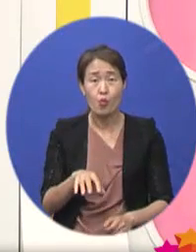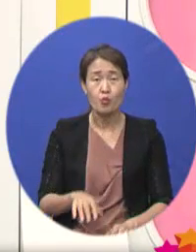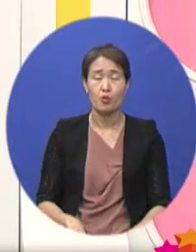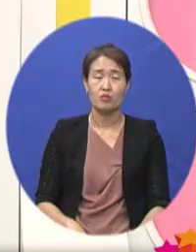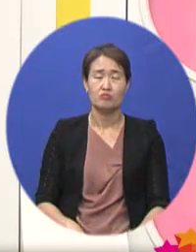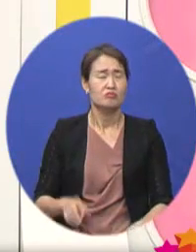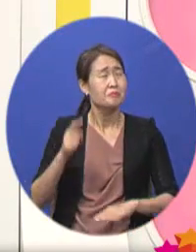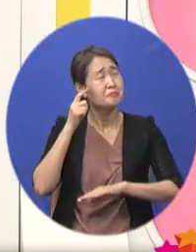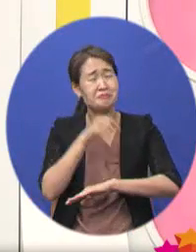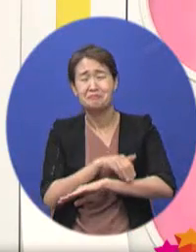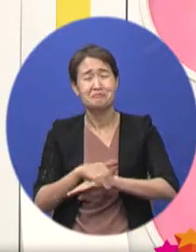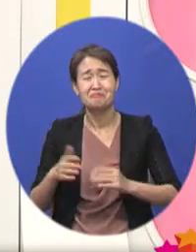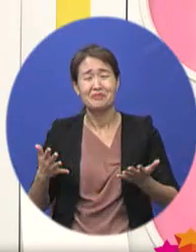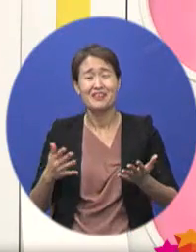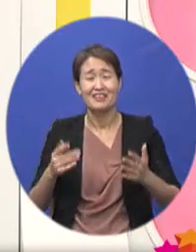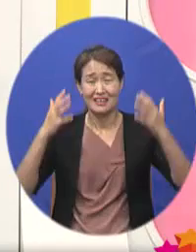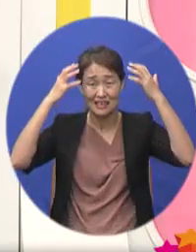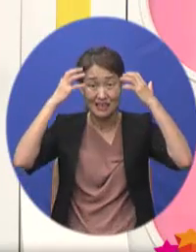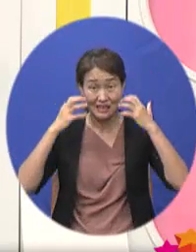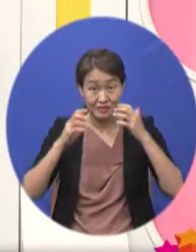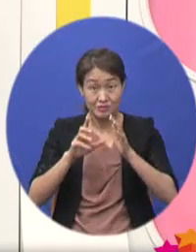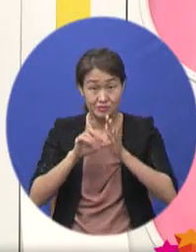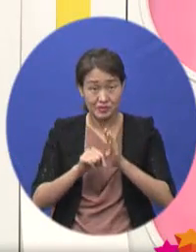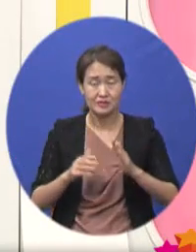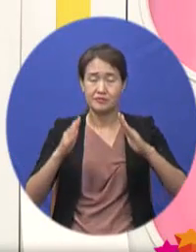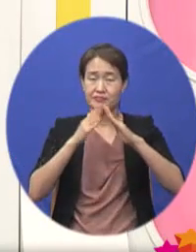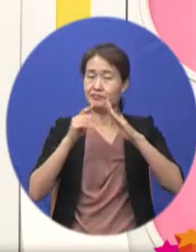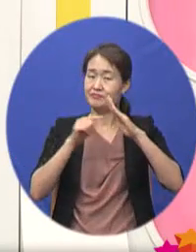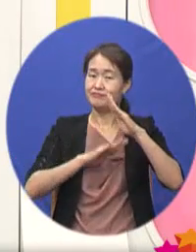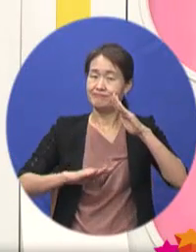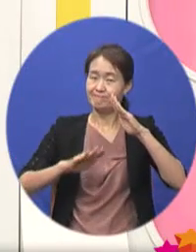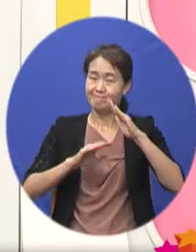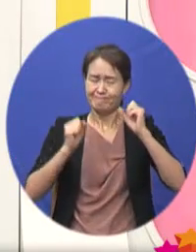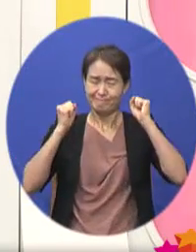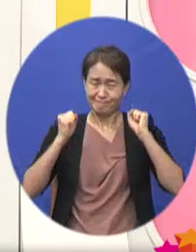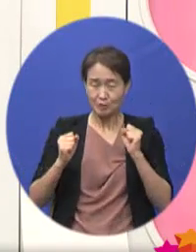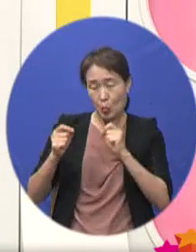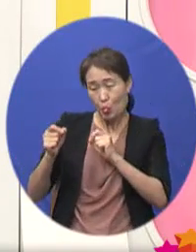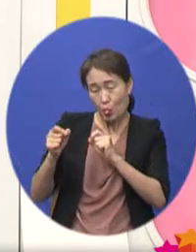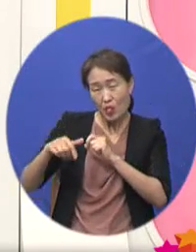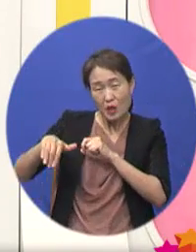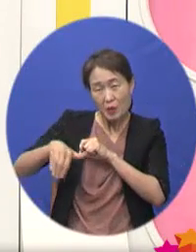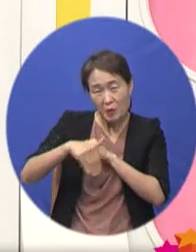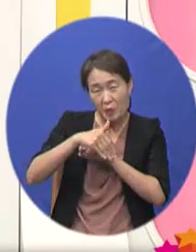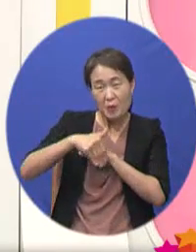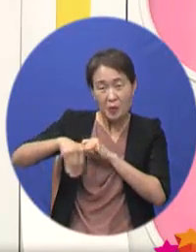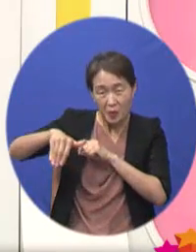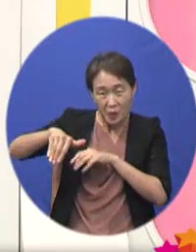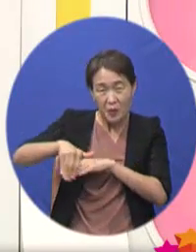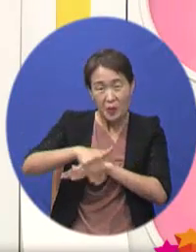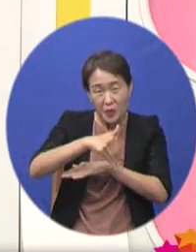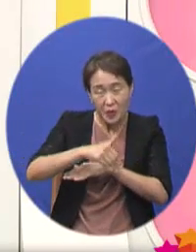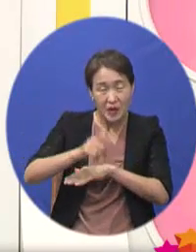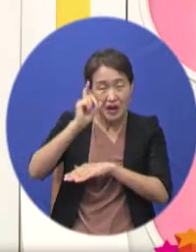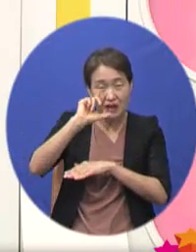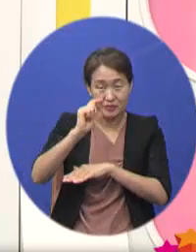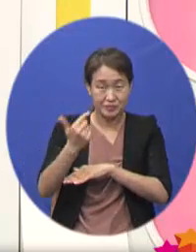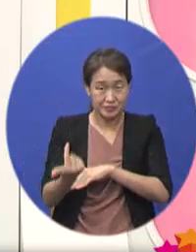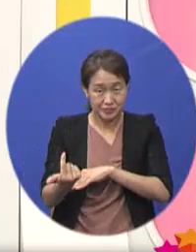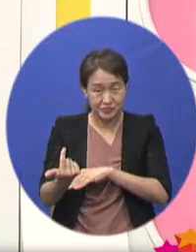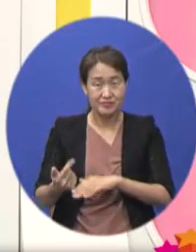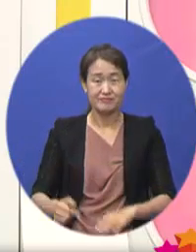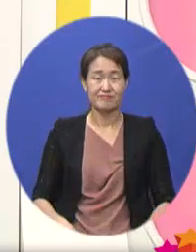지금 계획도 없습니다. 네. 예, 더운 날은 집에 네. 이게 계시면서 가까운데 좀 잠시 그 아침이나 저녁에